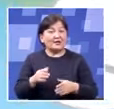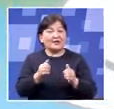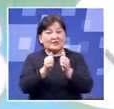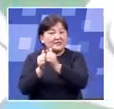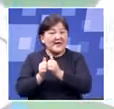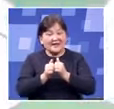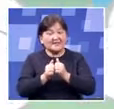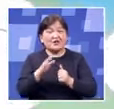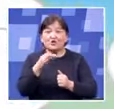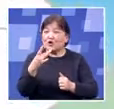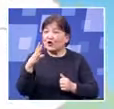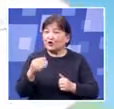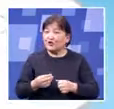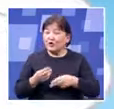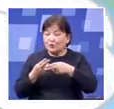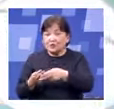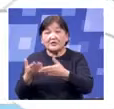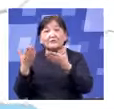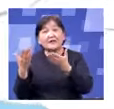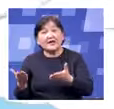шоргоолц найдвартай туслахаар явдаг.